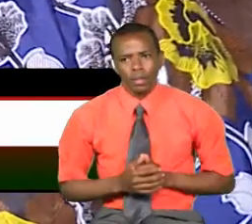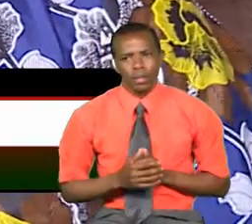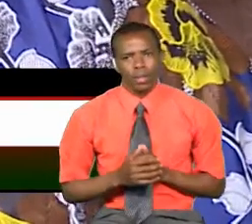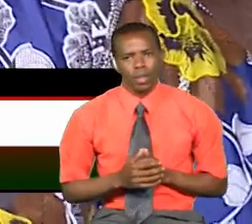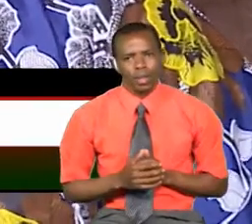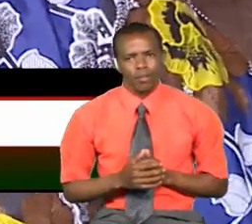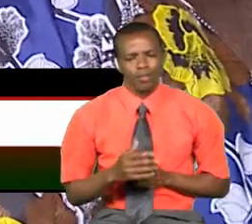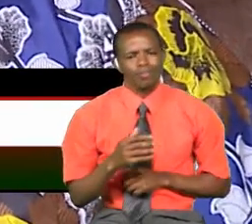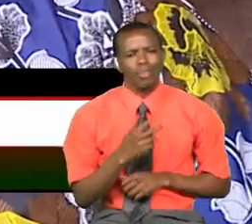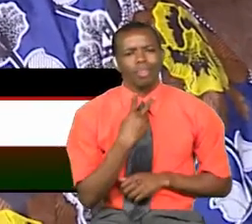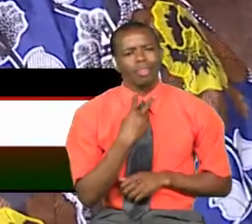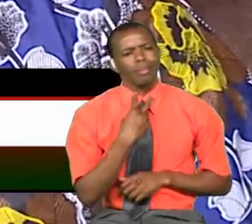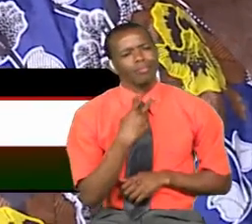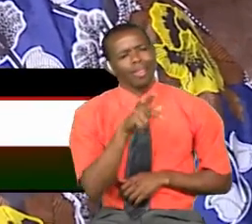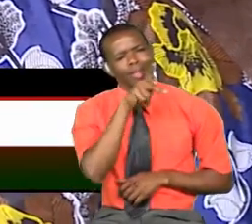Wakapiga kelele, shouting.